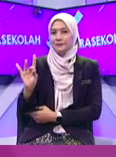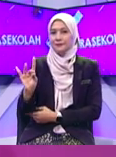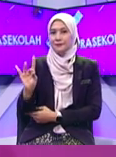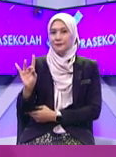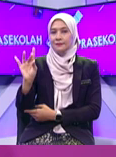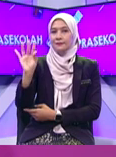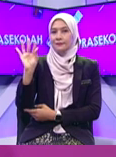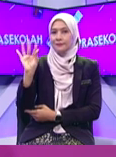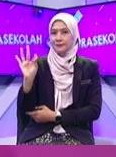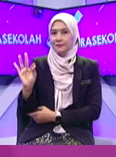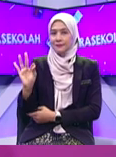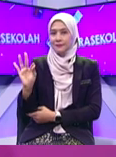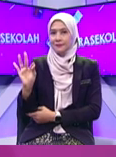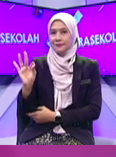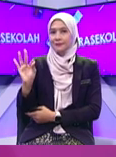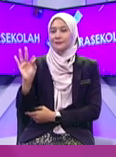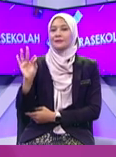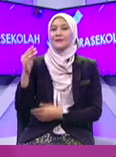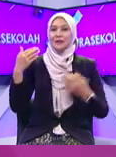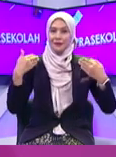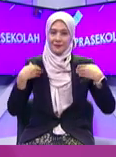delapan sembilan